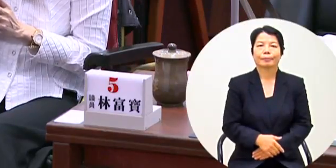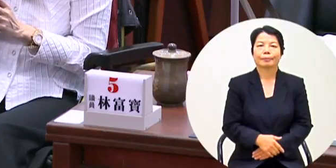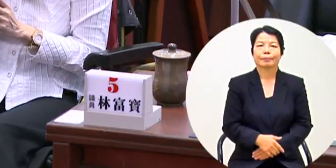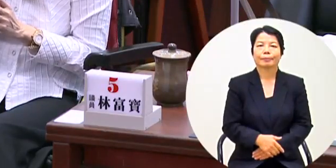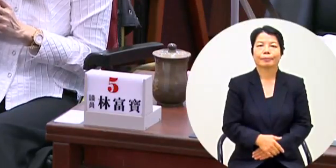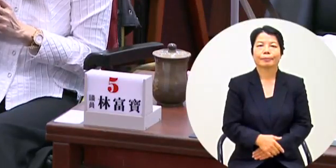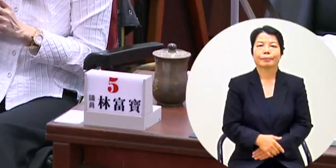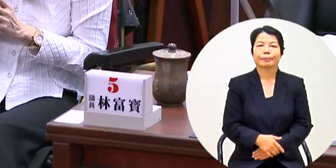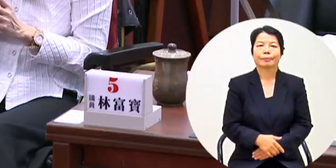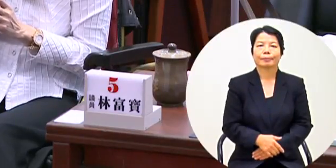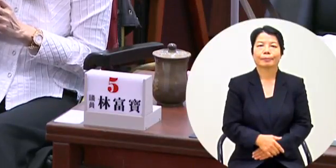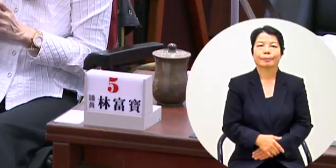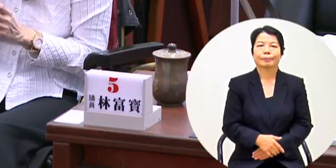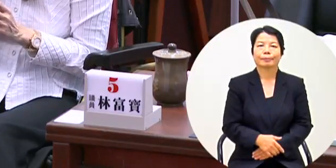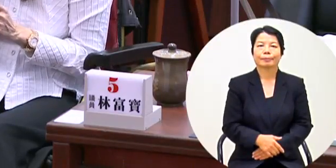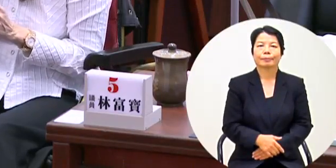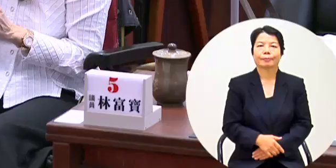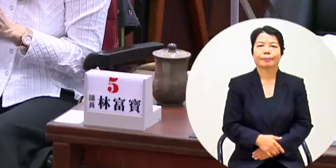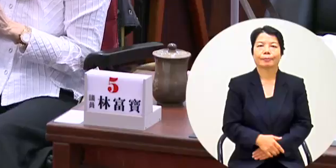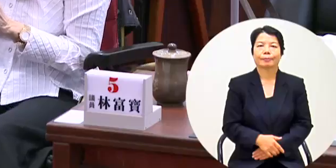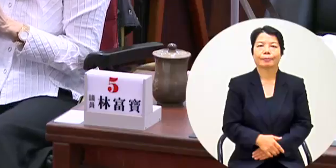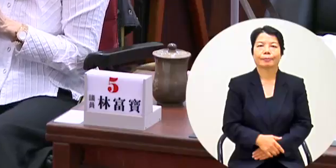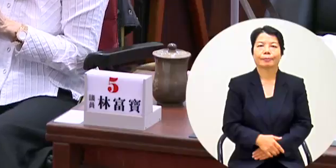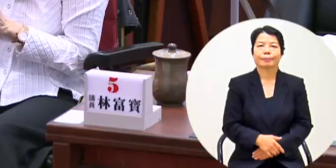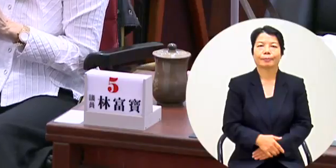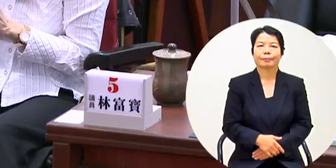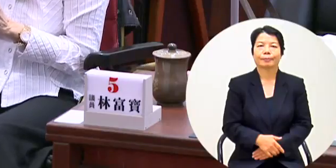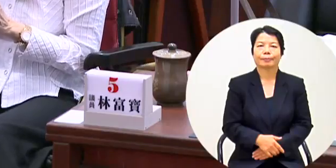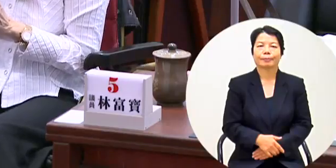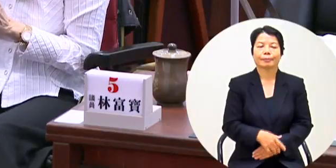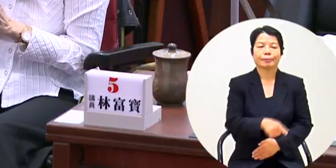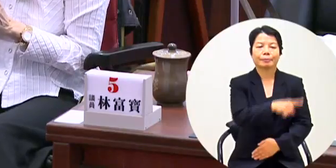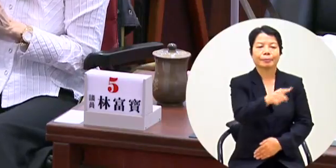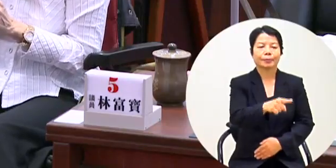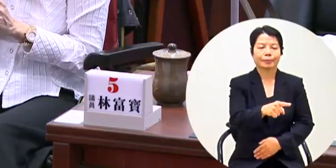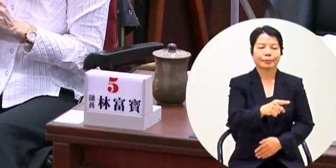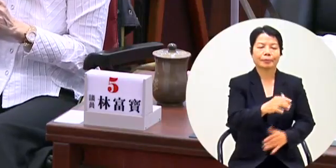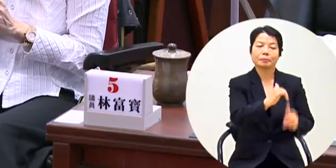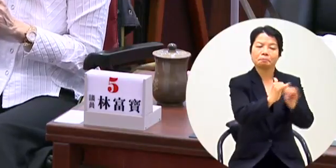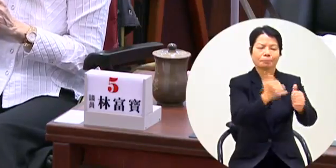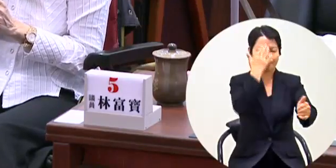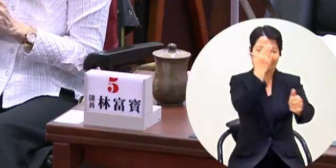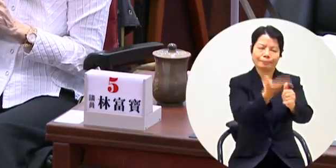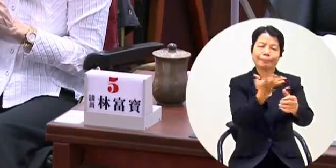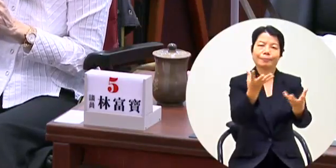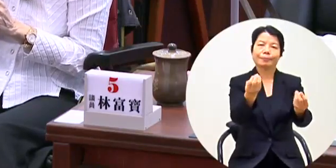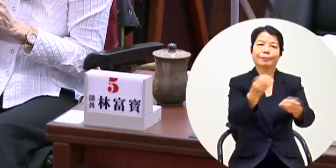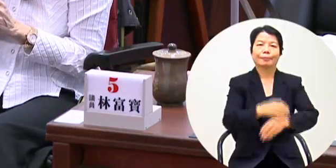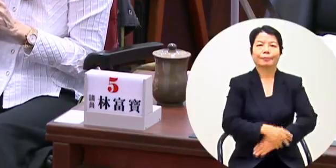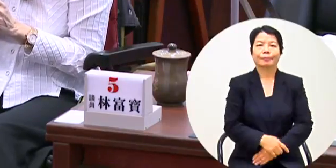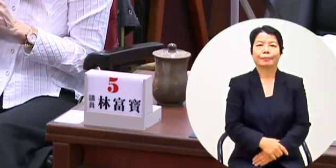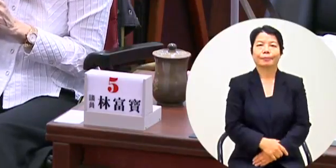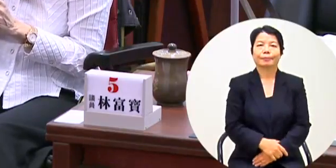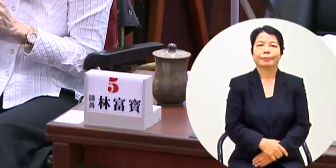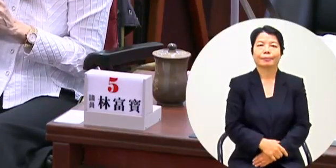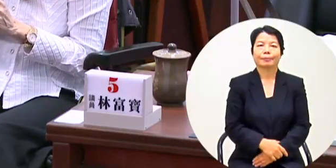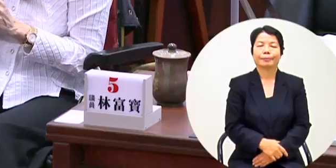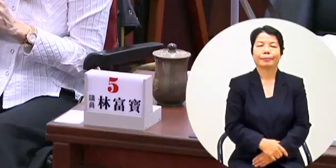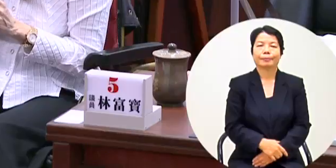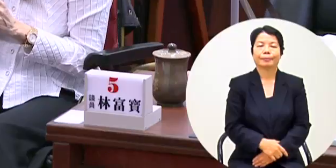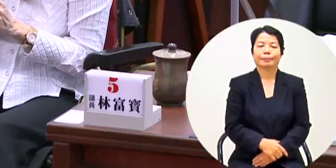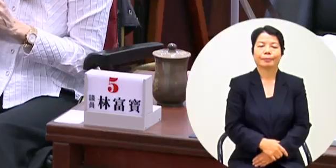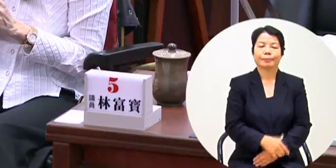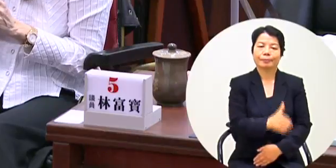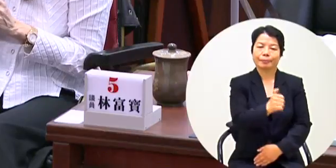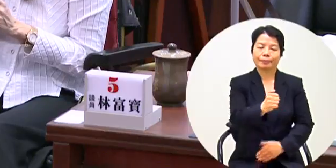个。没有让他感到困扰哈，那也特别谢谢市长哈，在第一